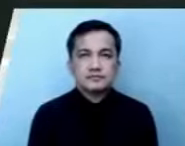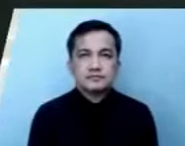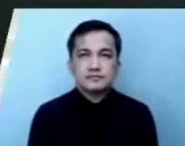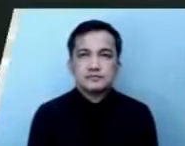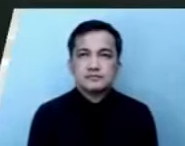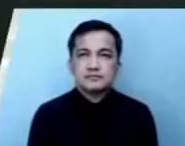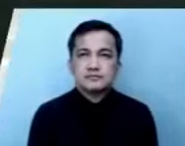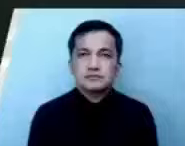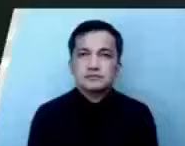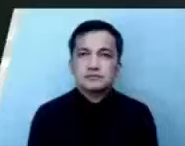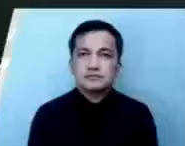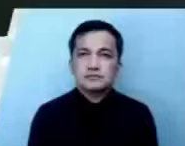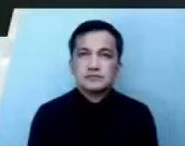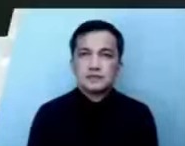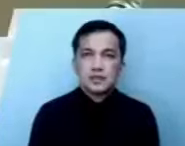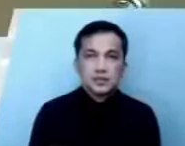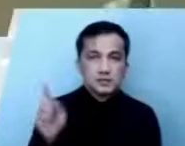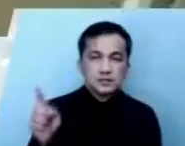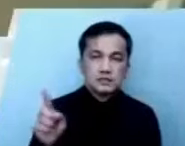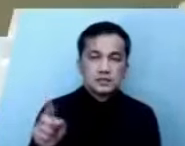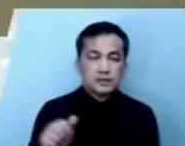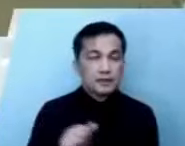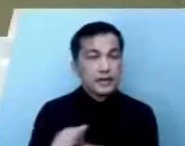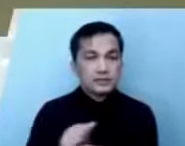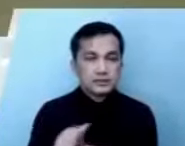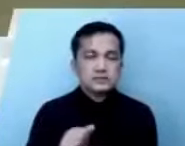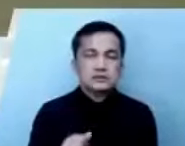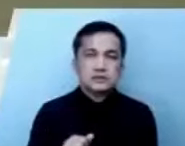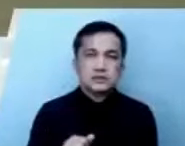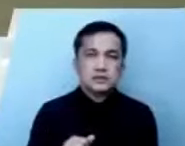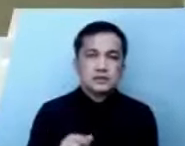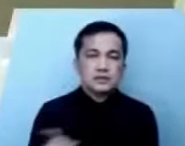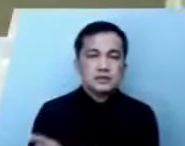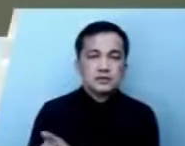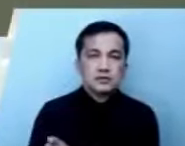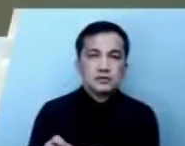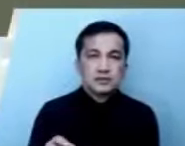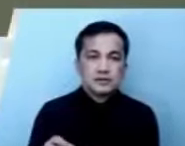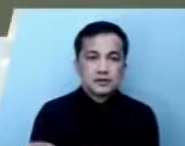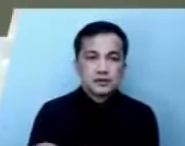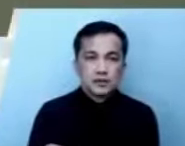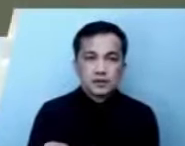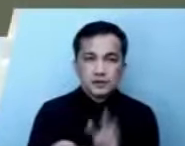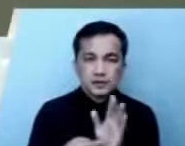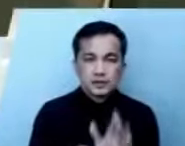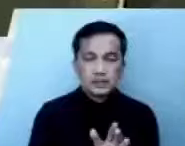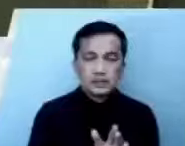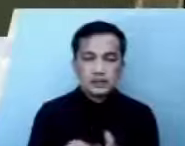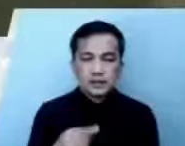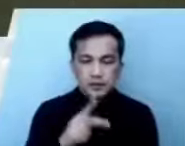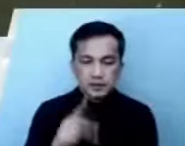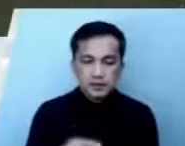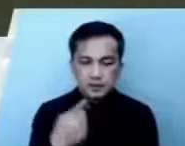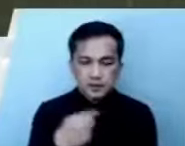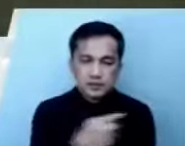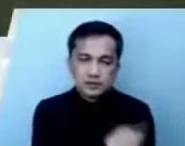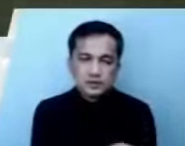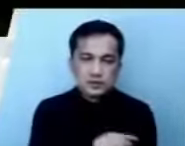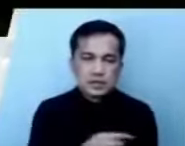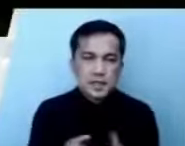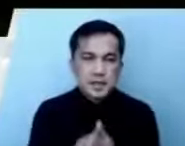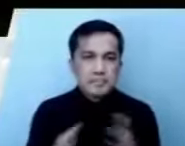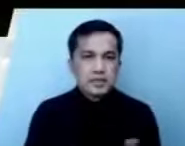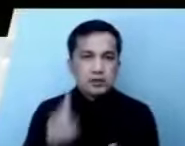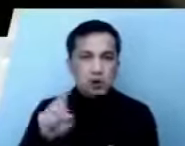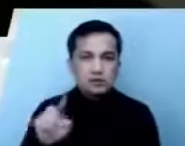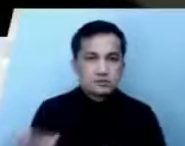Sa pamamagitan ng isang simulation, ipinakita ng Philippine Red Cross ang senaryo sakaling tumama ang The Big One sakaling gumalaw